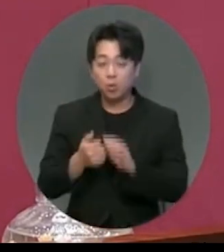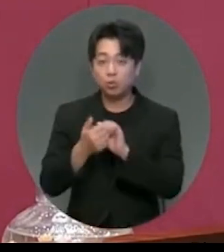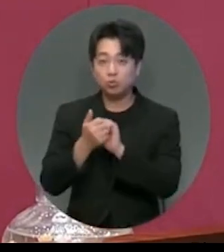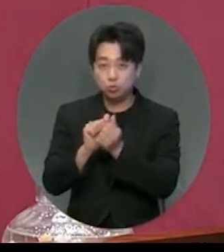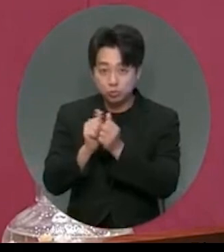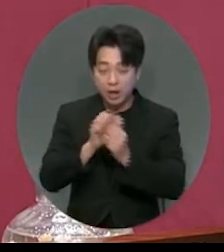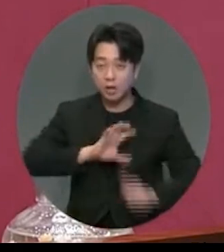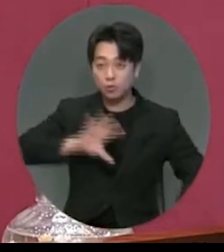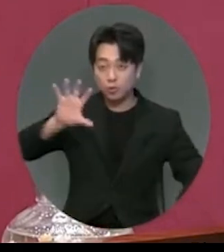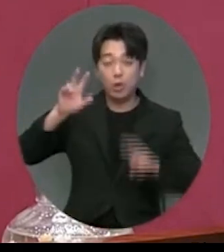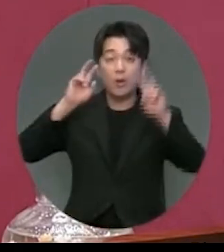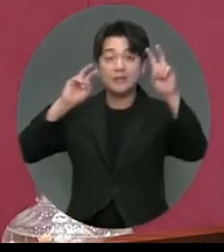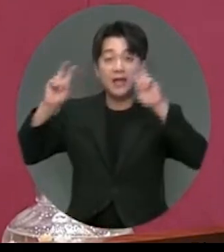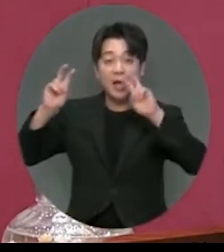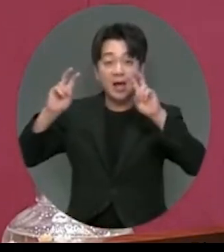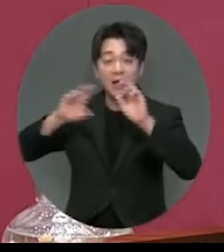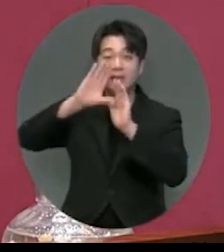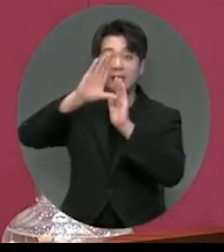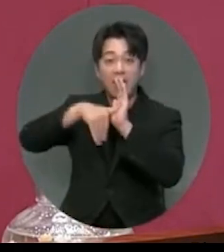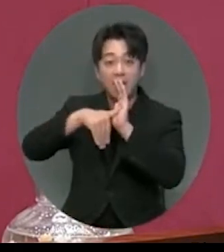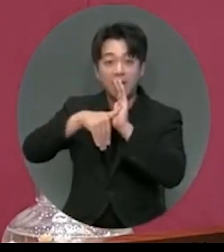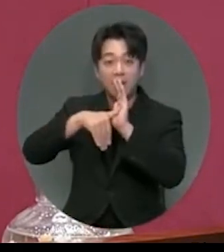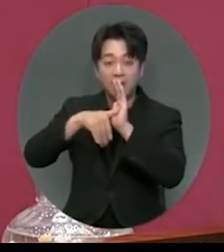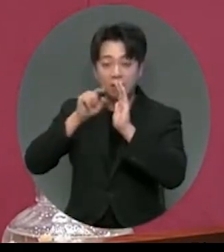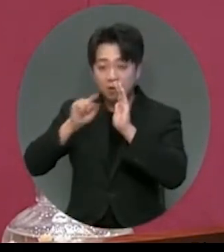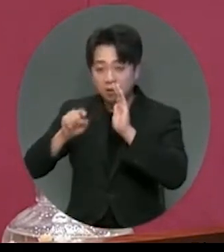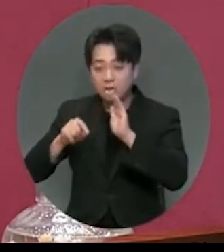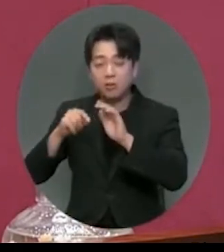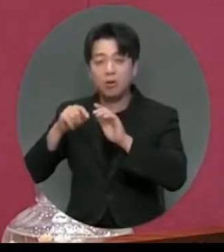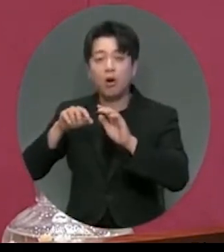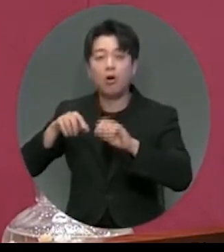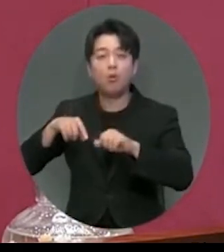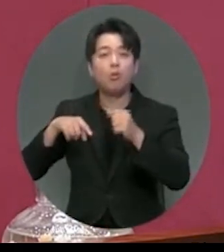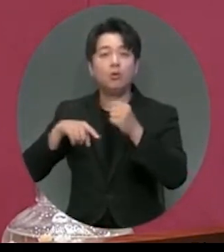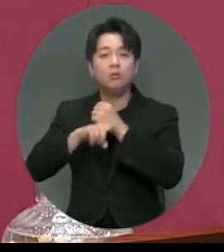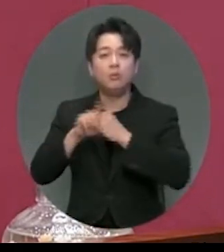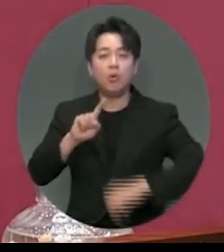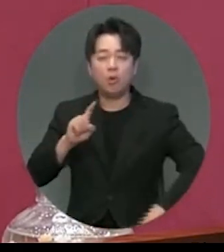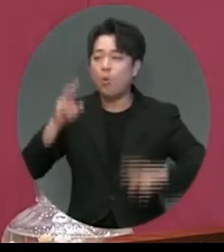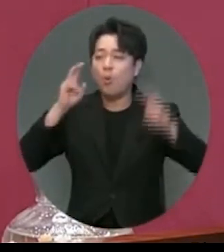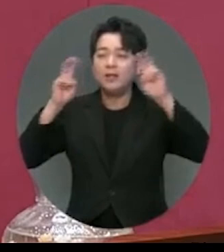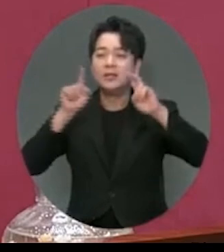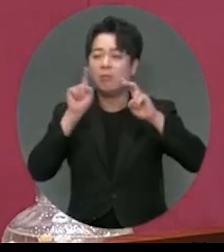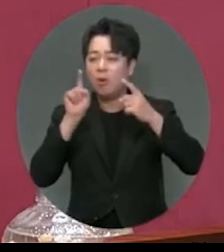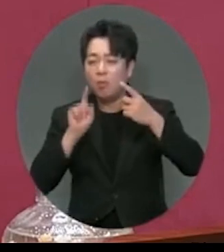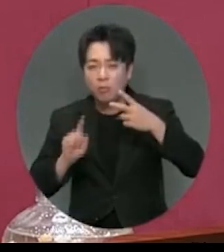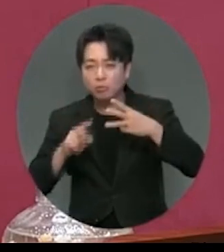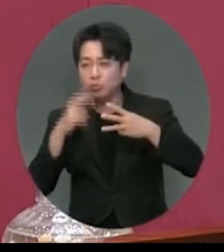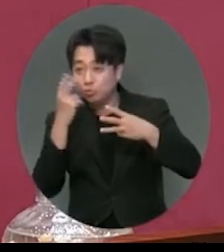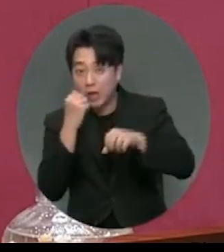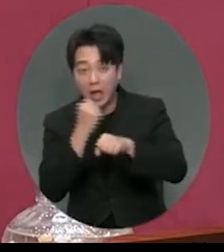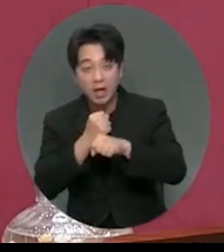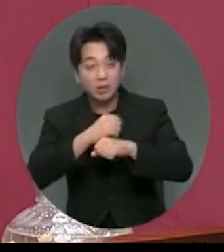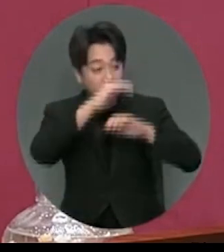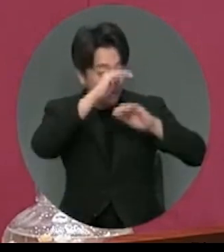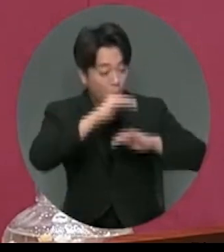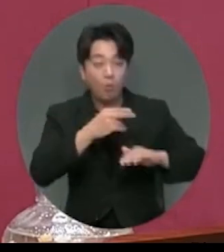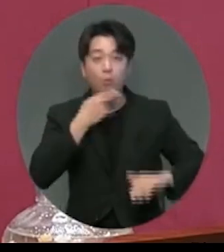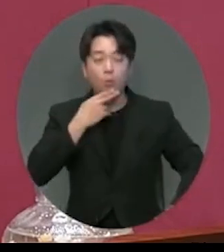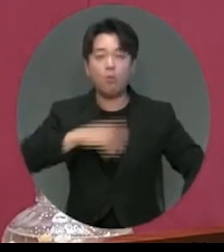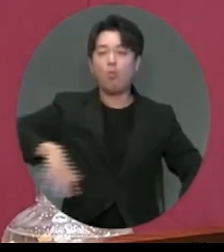의혹 사건은 어느 회사인지 특정도 안 됐습니다. 사실상 모든 혐의를 무한정 수사할 수 있도록